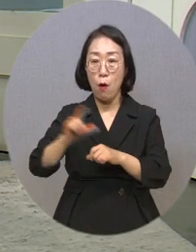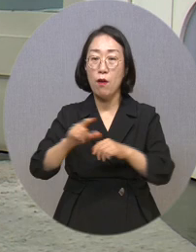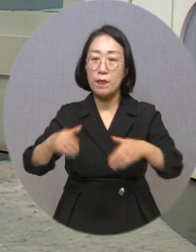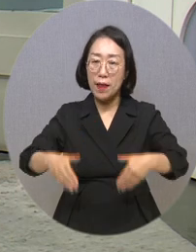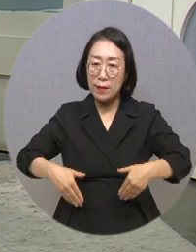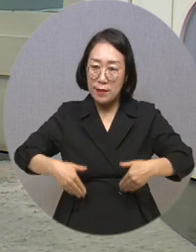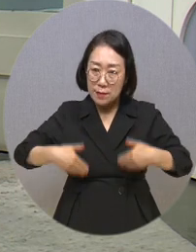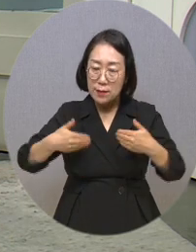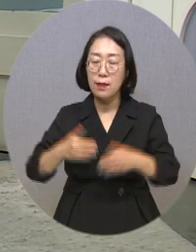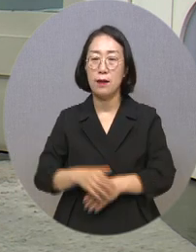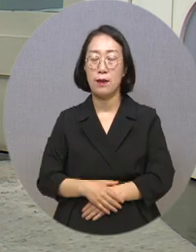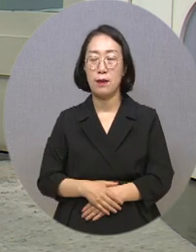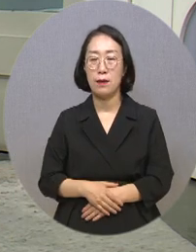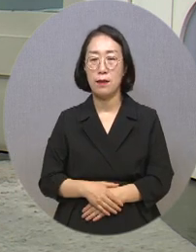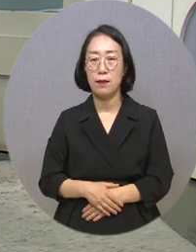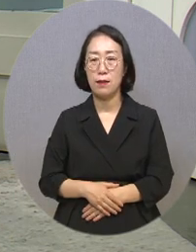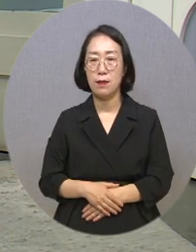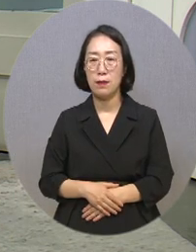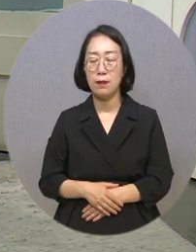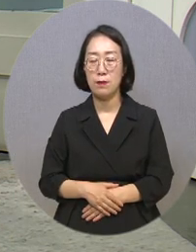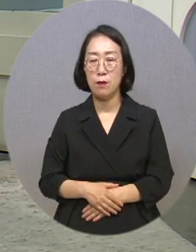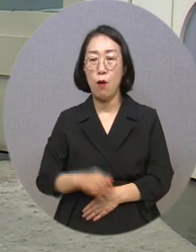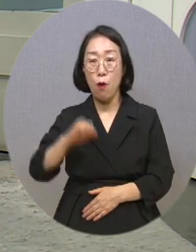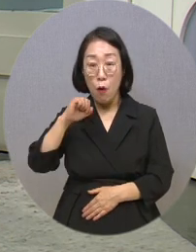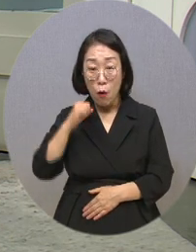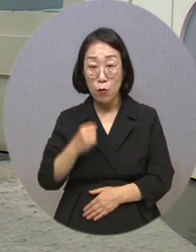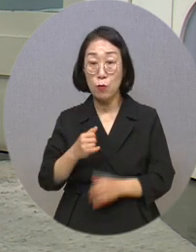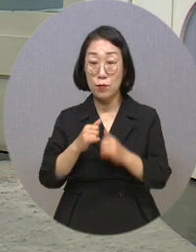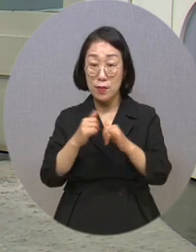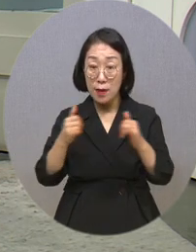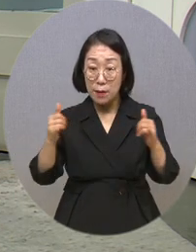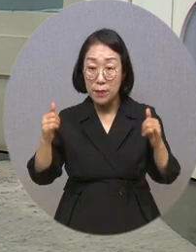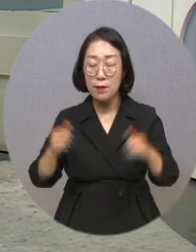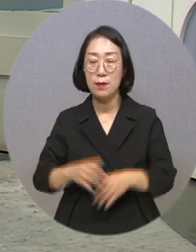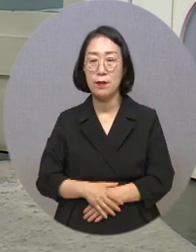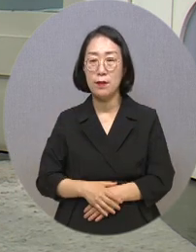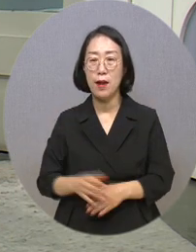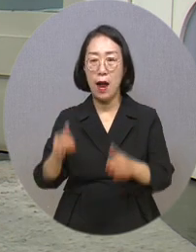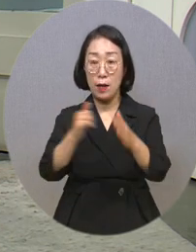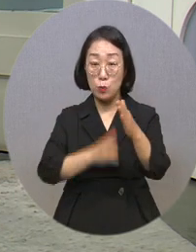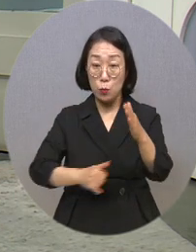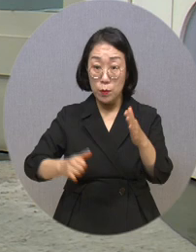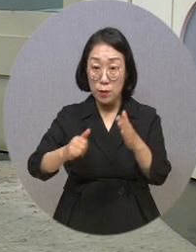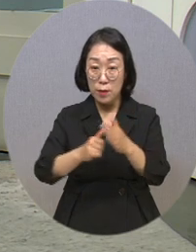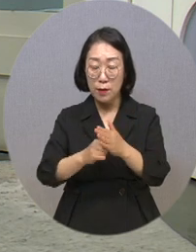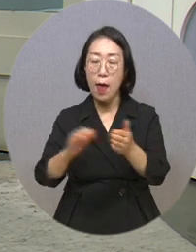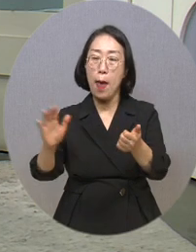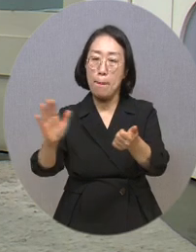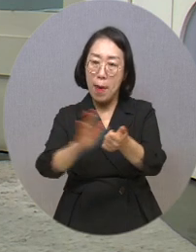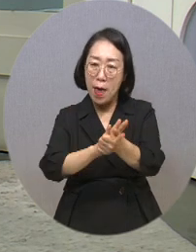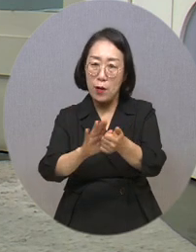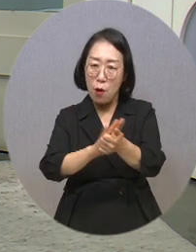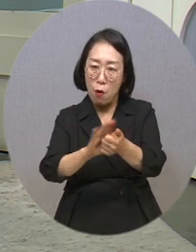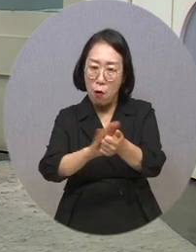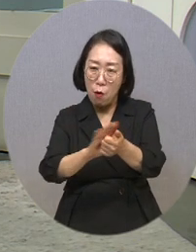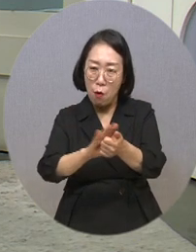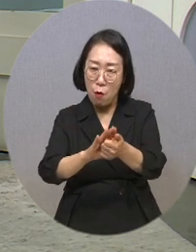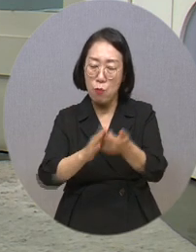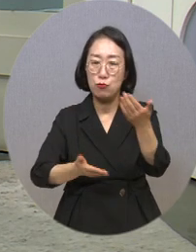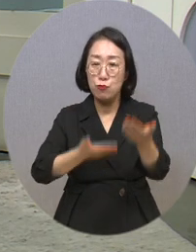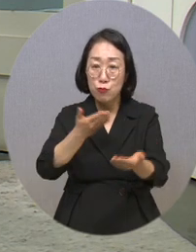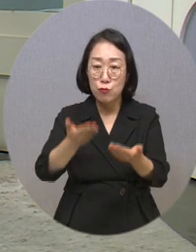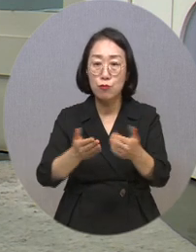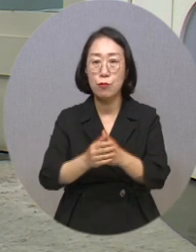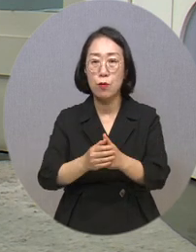따뜻하게 여러 가지 어려움이 있는 가족들에게 배려를 할 줄 아는 그런